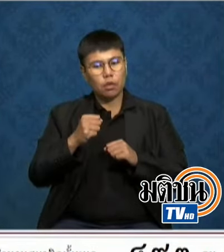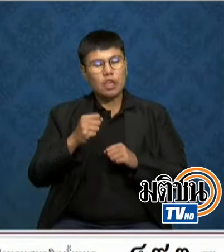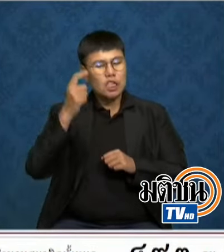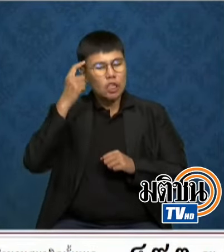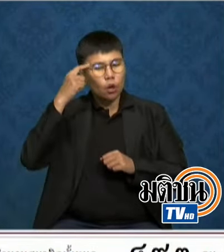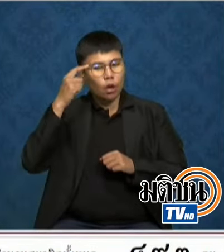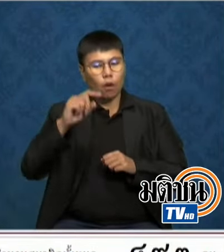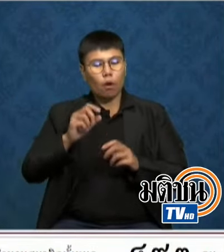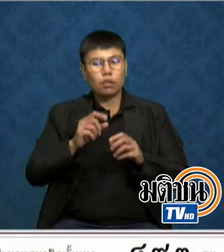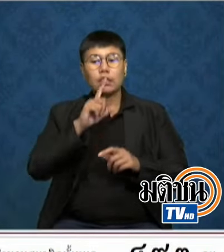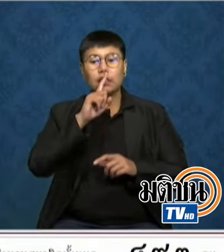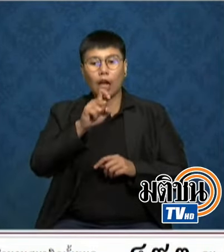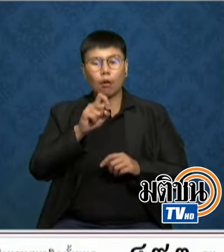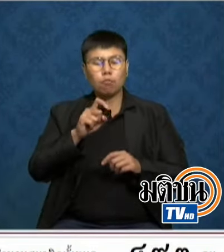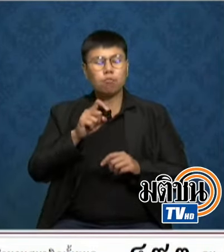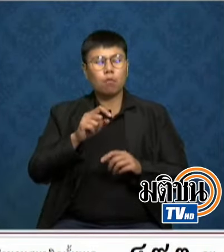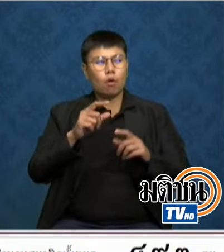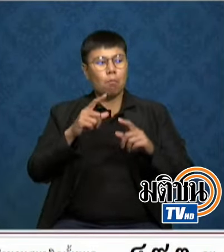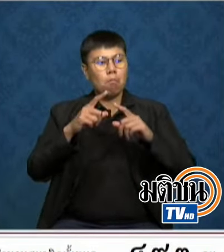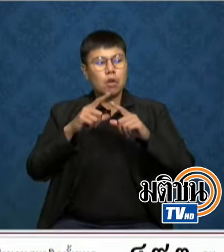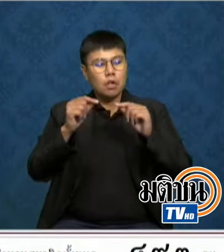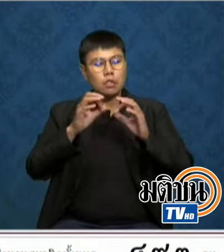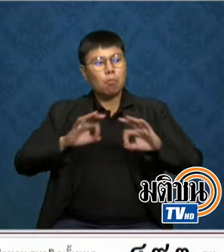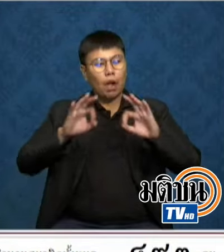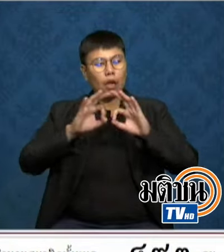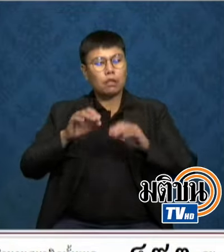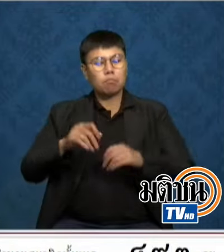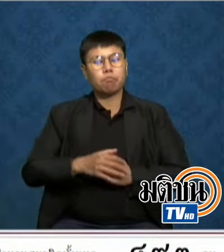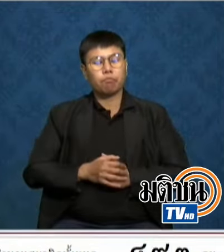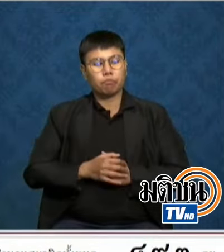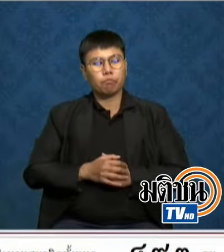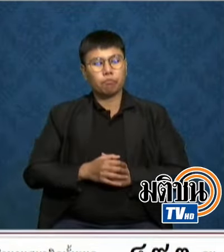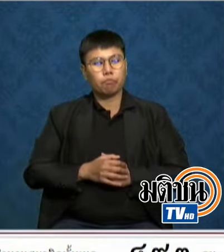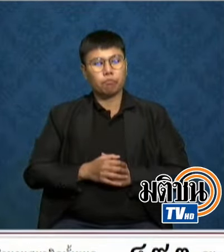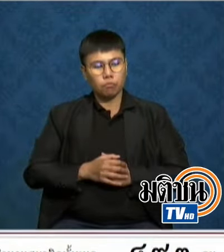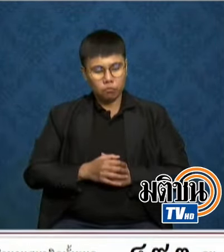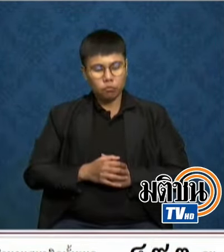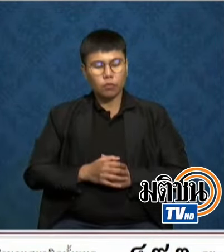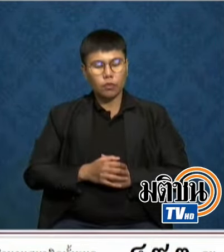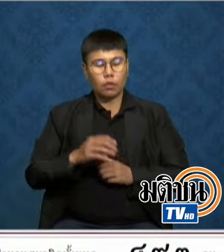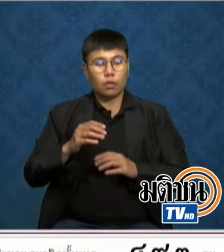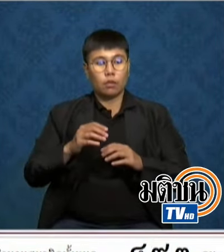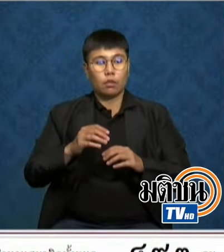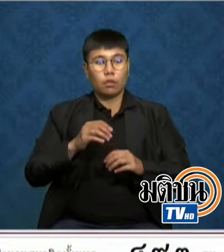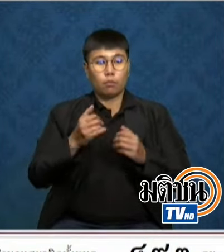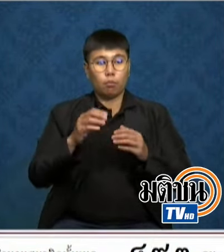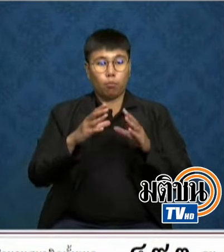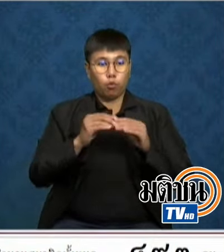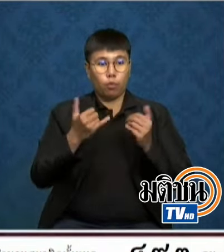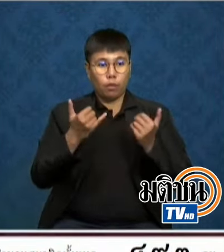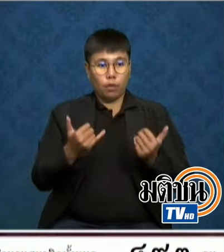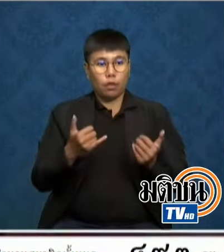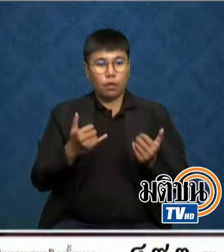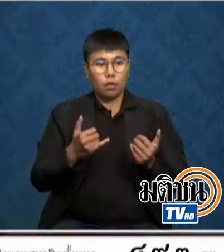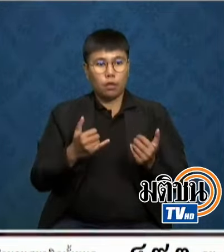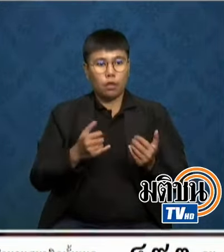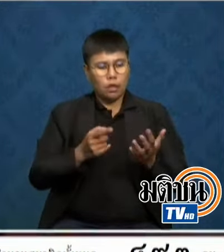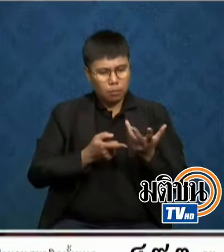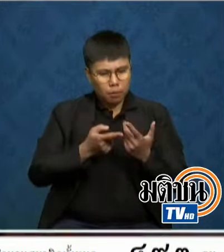คัญกับการถามกระทู้ในสภาอีกประเด็นนึงครับท่านประธานสั้นๆครับในสมัยประชุมนี้เราเหลืออีกแค่ไม่กี่สัปดาห์เ